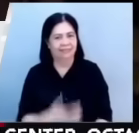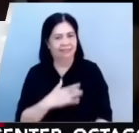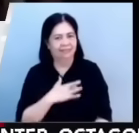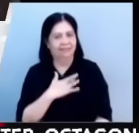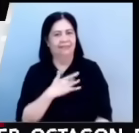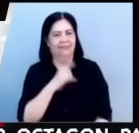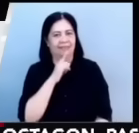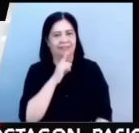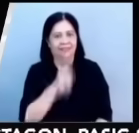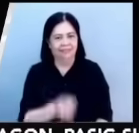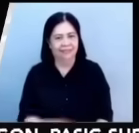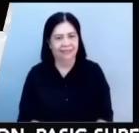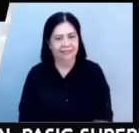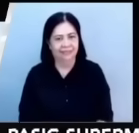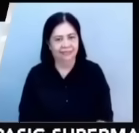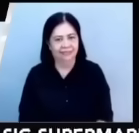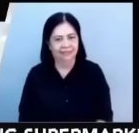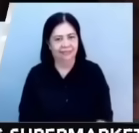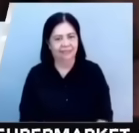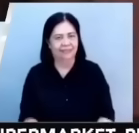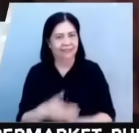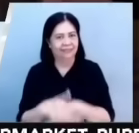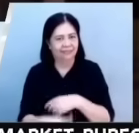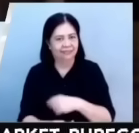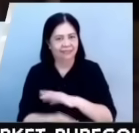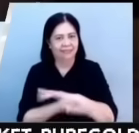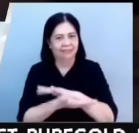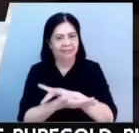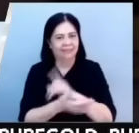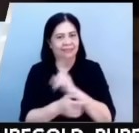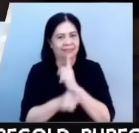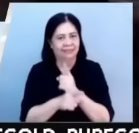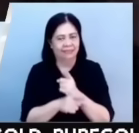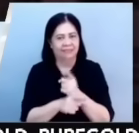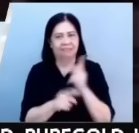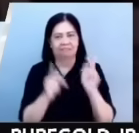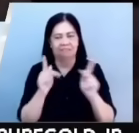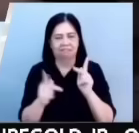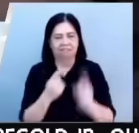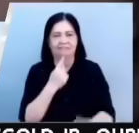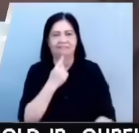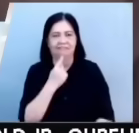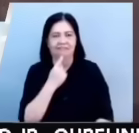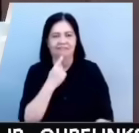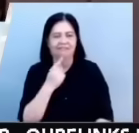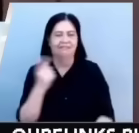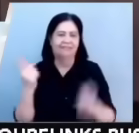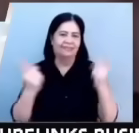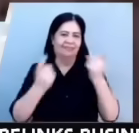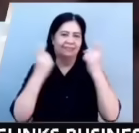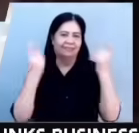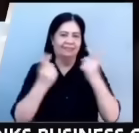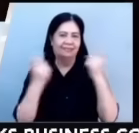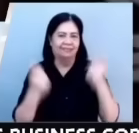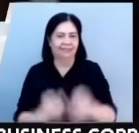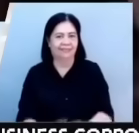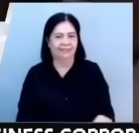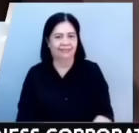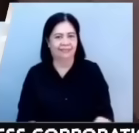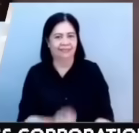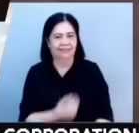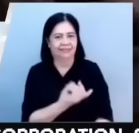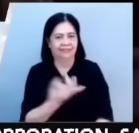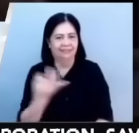talagang after the pandemic, talagang sabik na yung mga tao na alam mo yung mag-celebrate ng countdown,